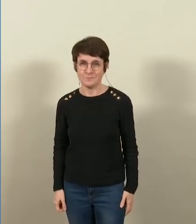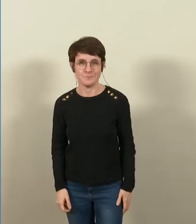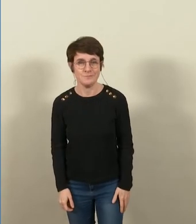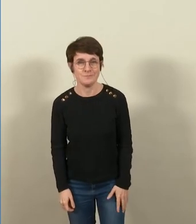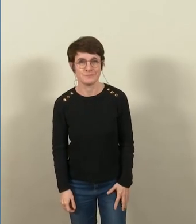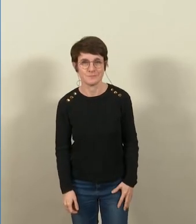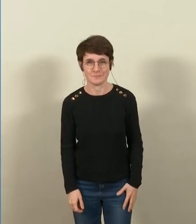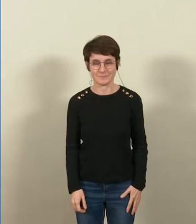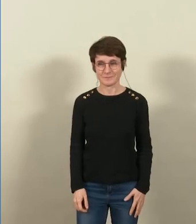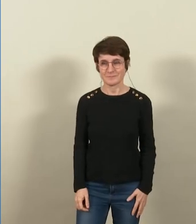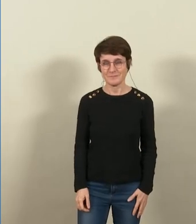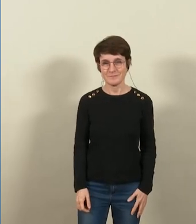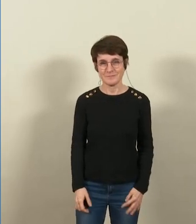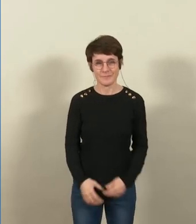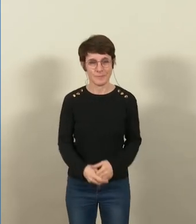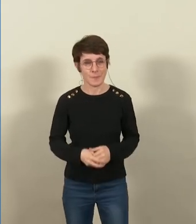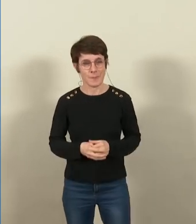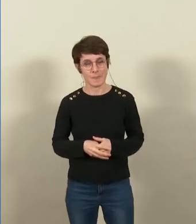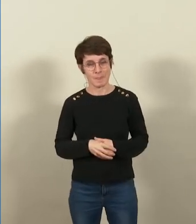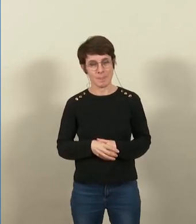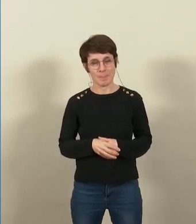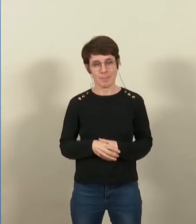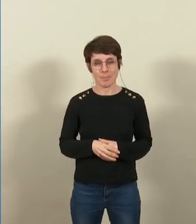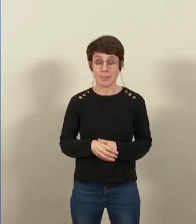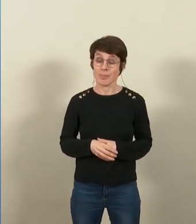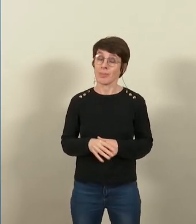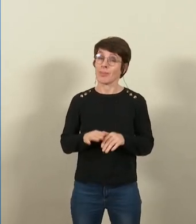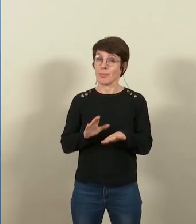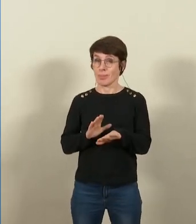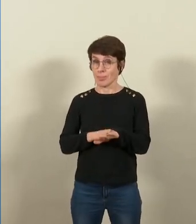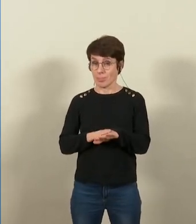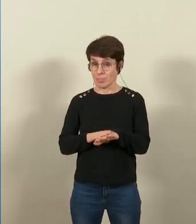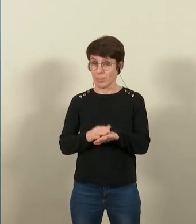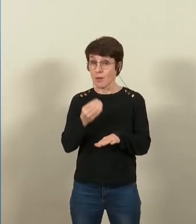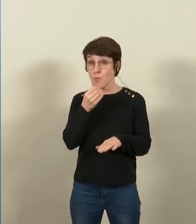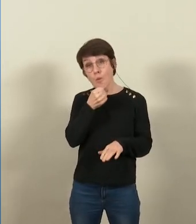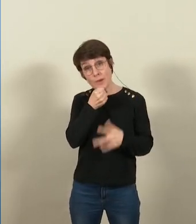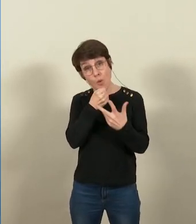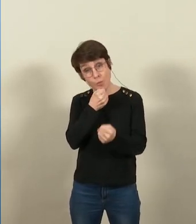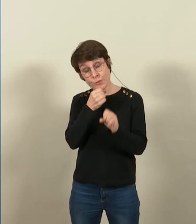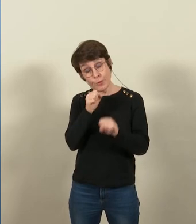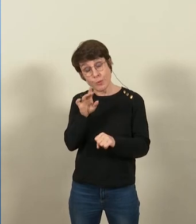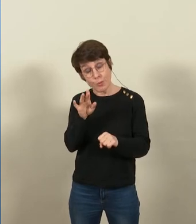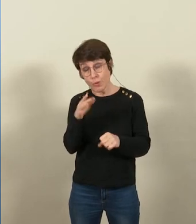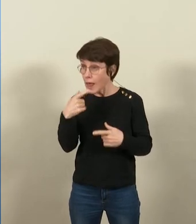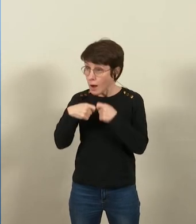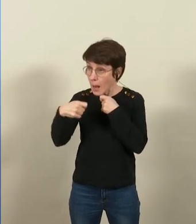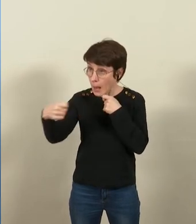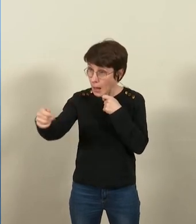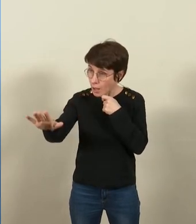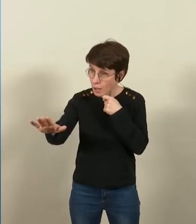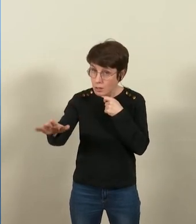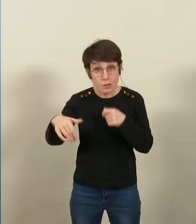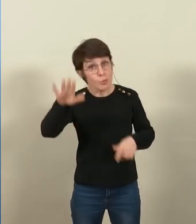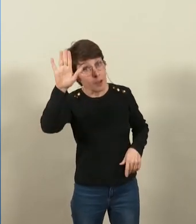madame alors je précise quandême que l'horloge non vous pouvez couper là c'est bon ça fait beaucoup oui pardon excusez-moi par